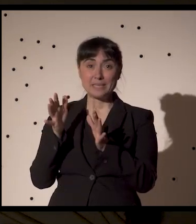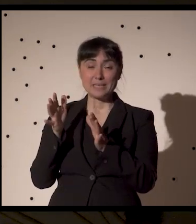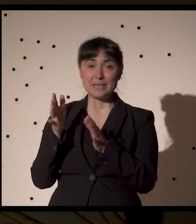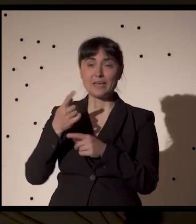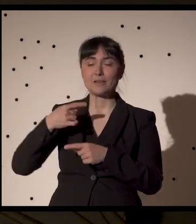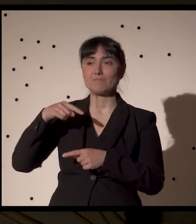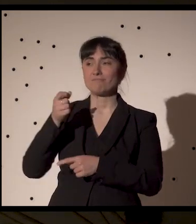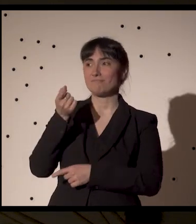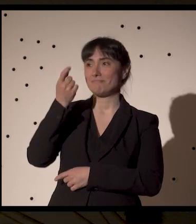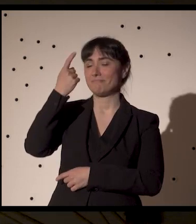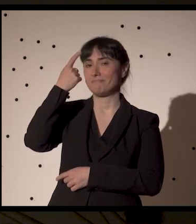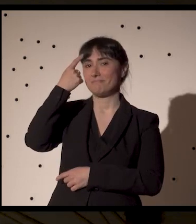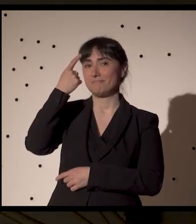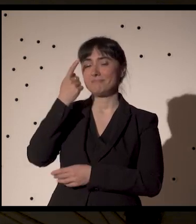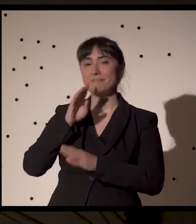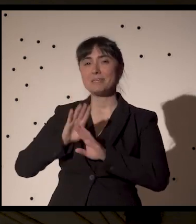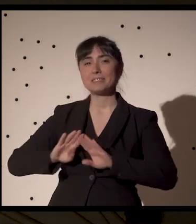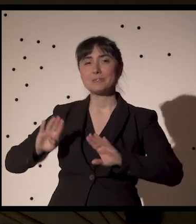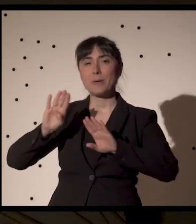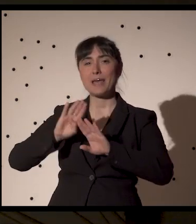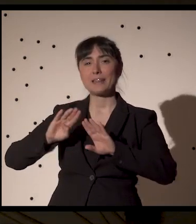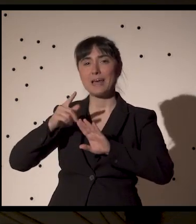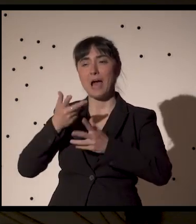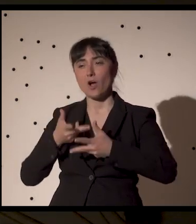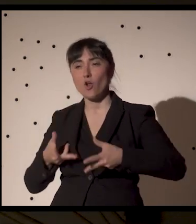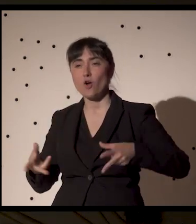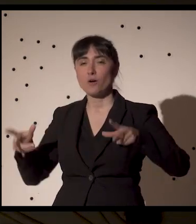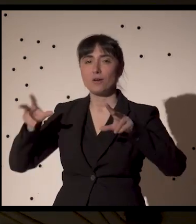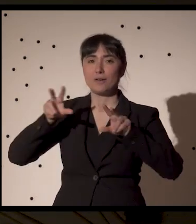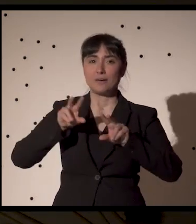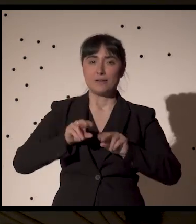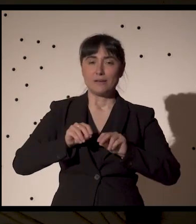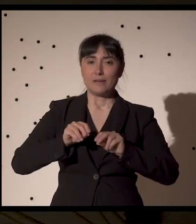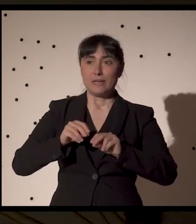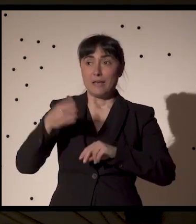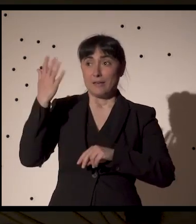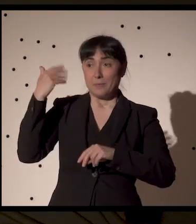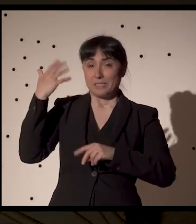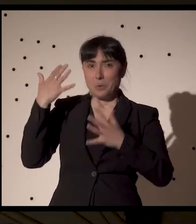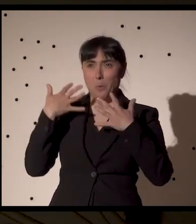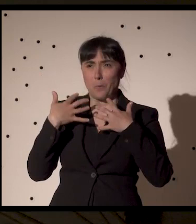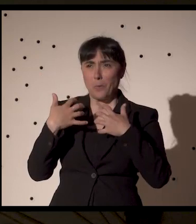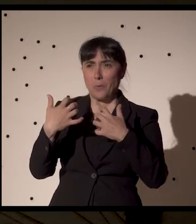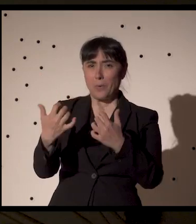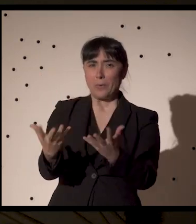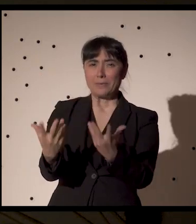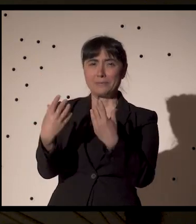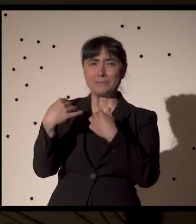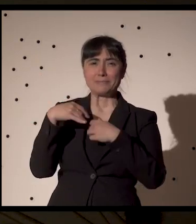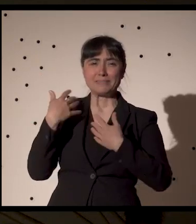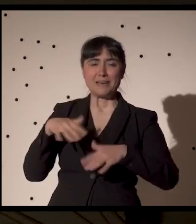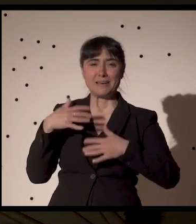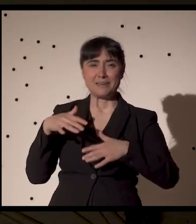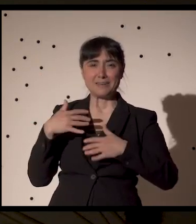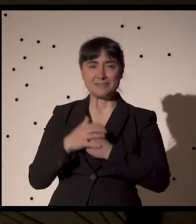riprendere lo spettacolo che ha visto una larga partecipazione di pubblico e quindi per permettere anche a chi non ha visto